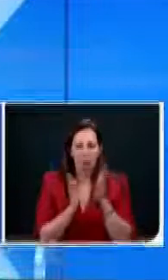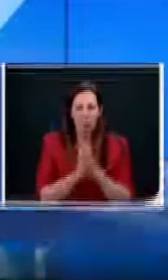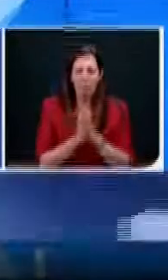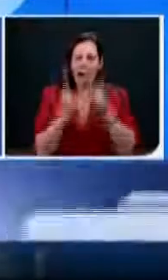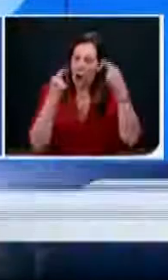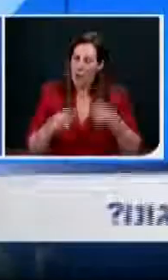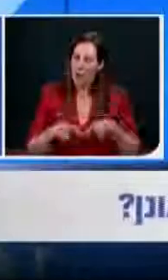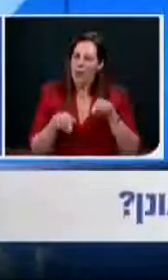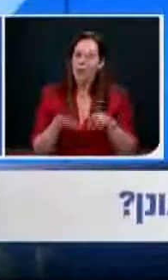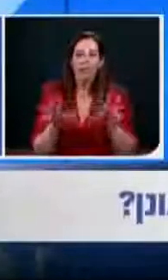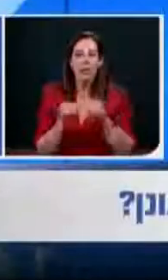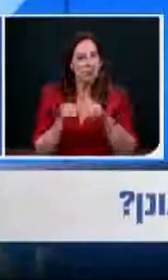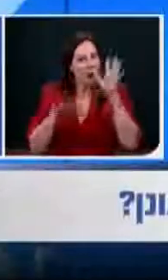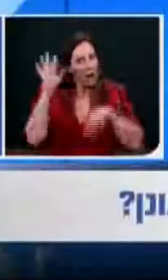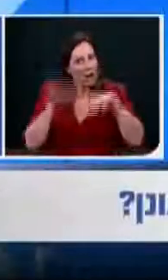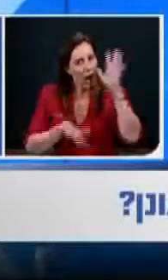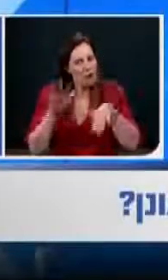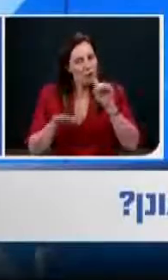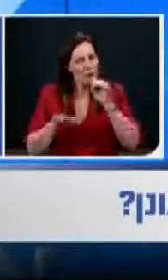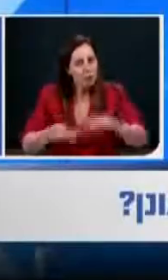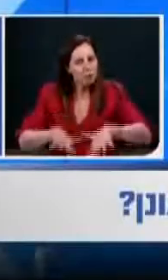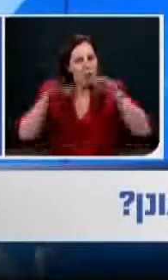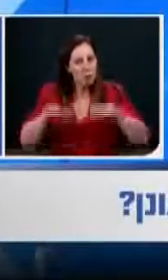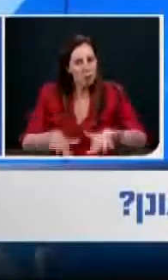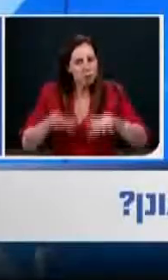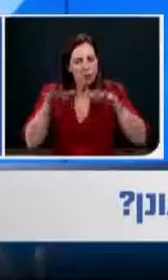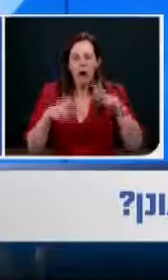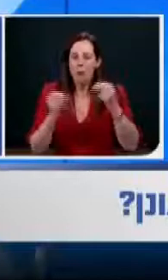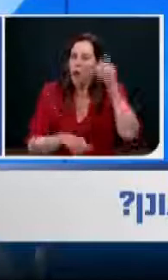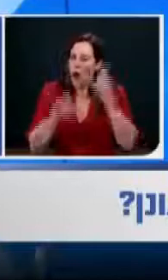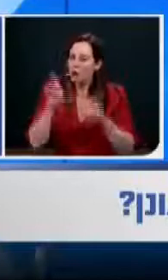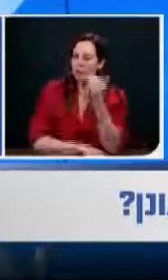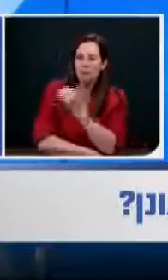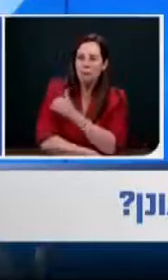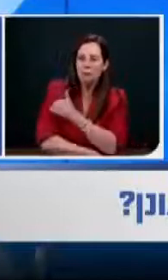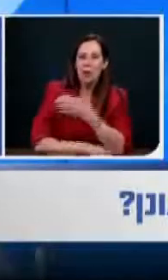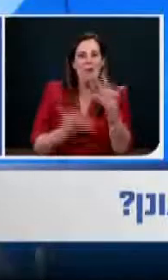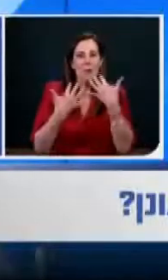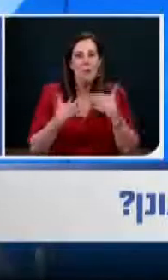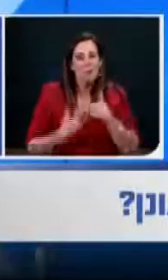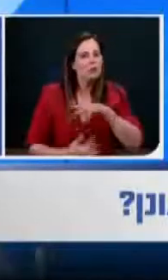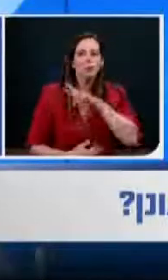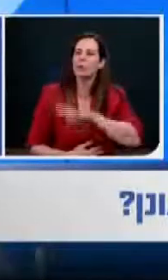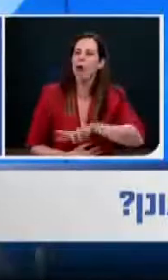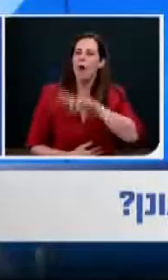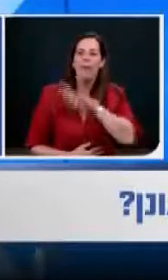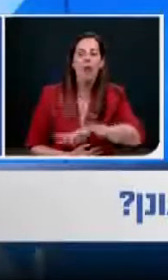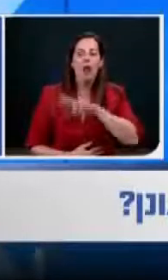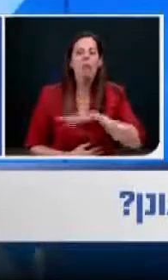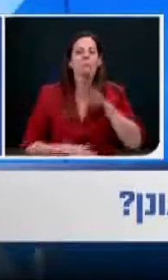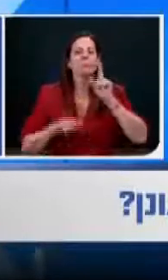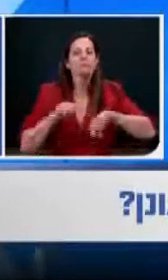היום הזה היה בסימן הגשם ואיתו גם ההצפות השונות. צופים רבים פונים אלינו ומספרים שהם סובלים מליקויי